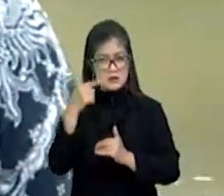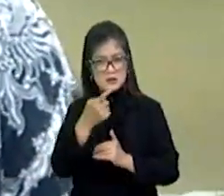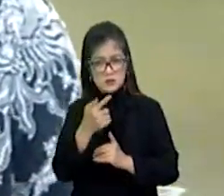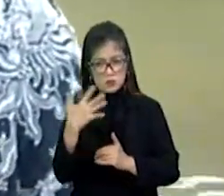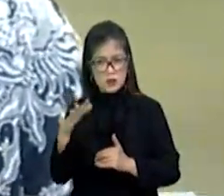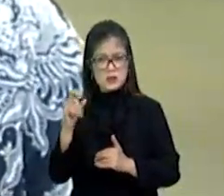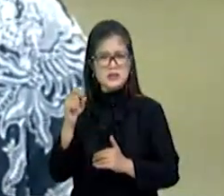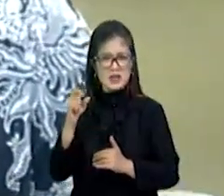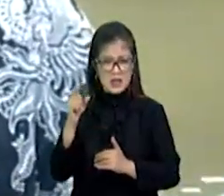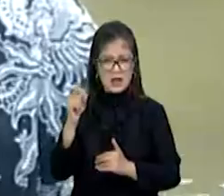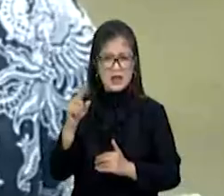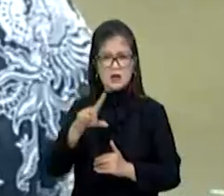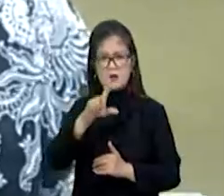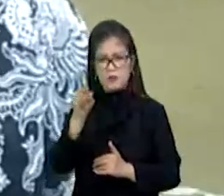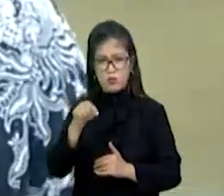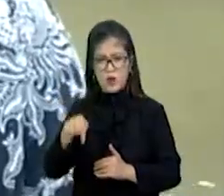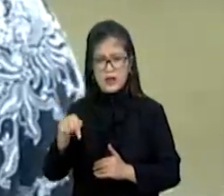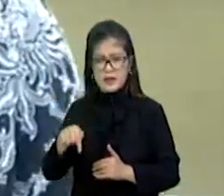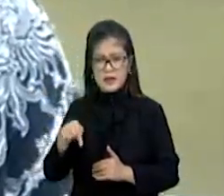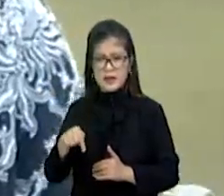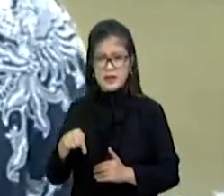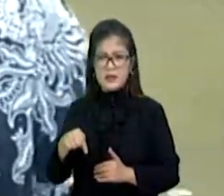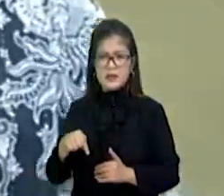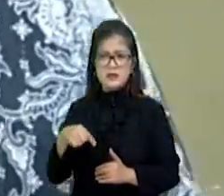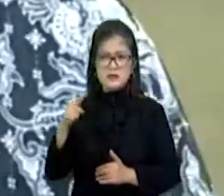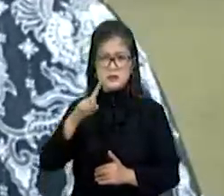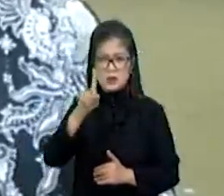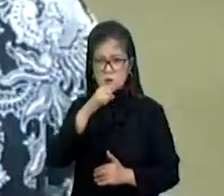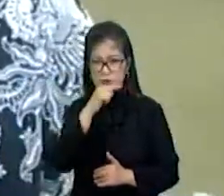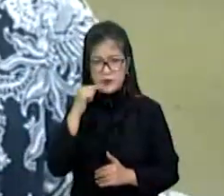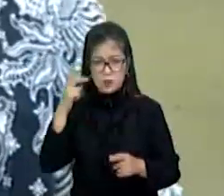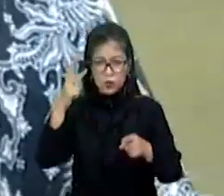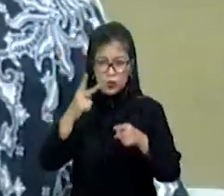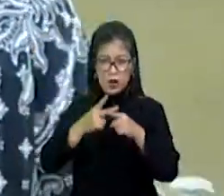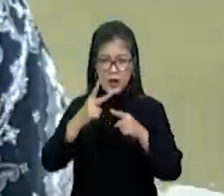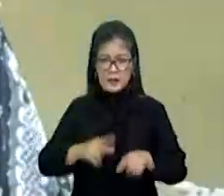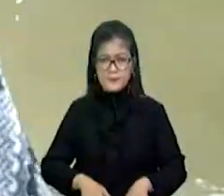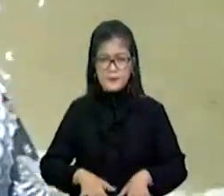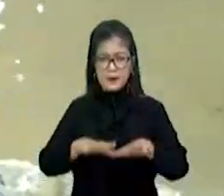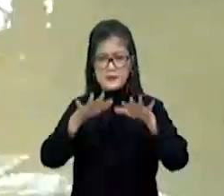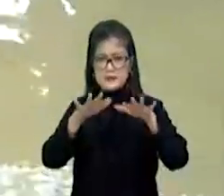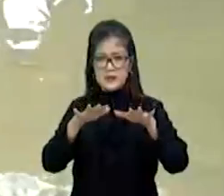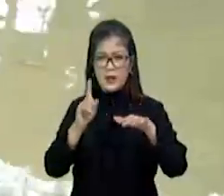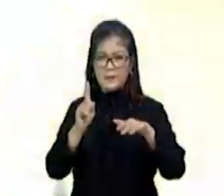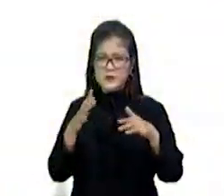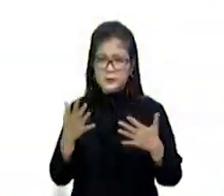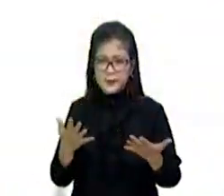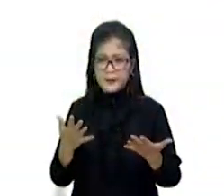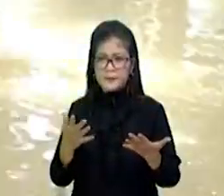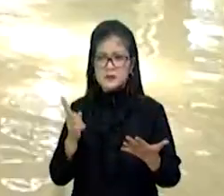waktu sebulan itu, dalam waktu seminggu itu kadang mau 2 kali begitu hujan. Apa kira-kira penyebabnya ini? Memang dulu jarang kali ya, Pak,